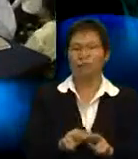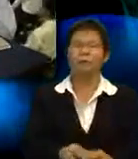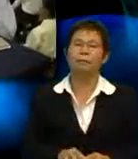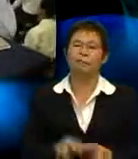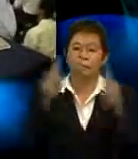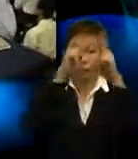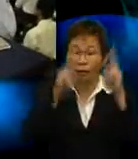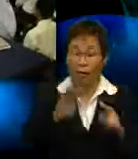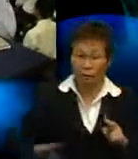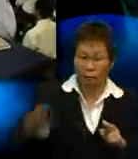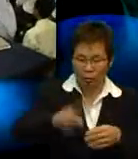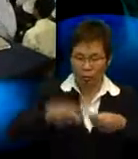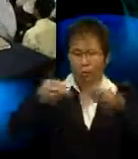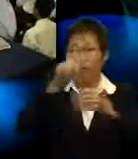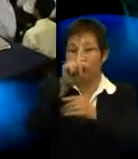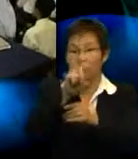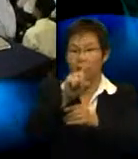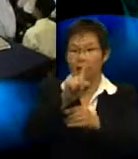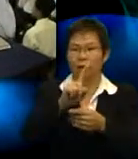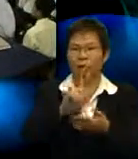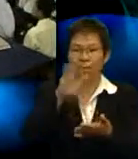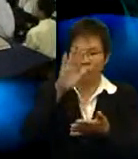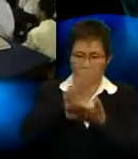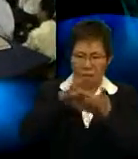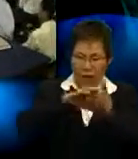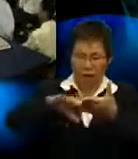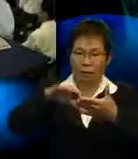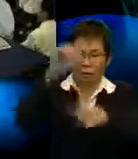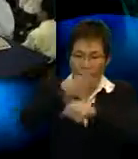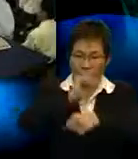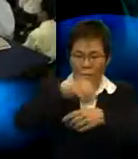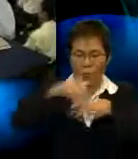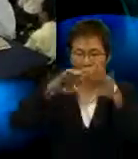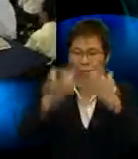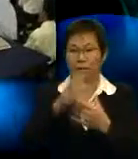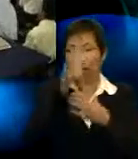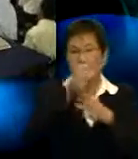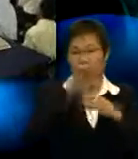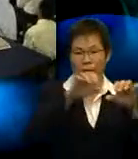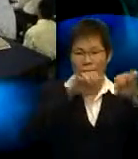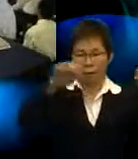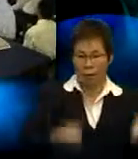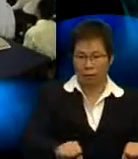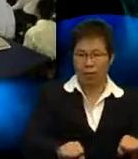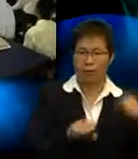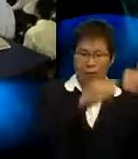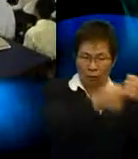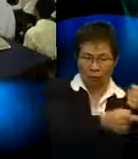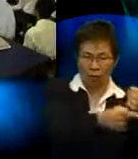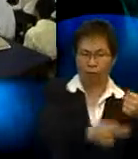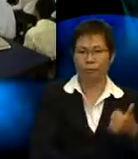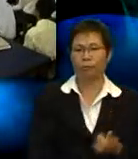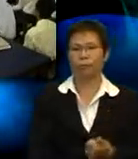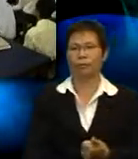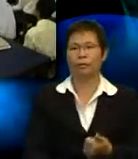akan dibekalkan satu kad tugasan. Di dalam kelas ini ada 4 stesen. Iaitu stesen 1 di sana. Stesen